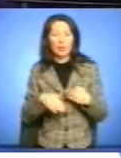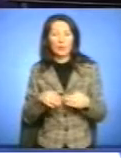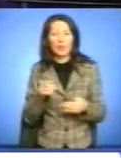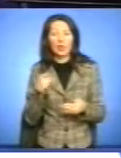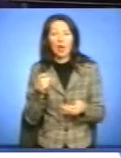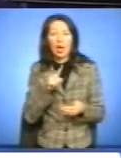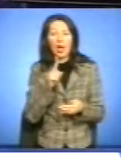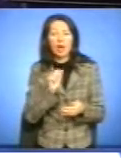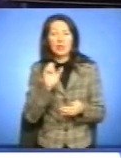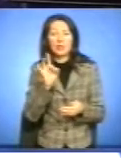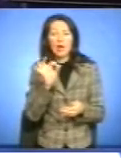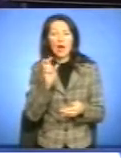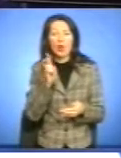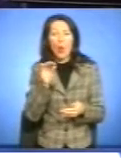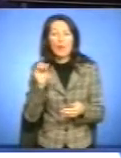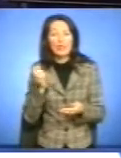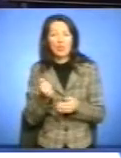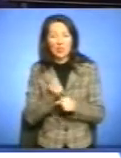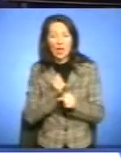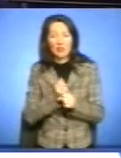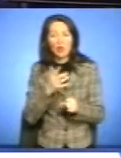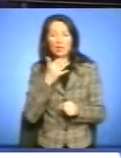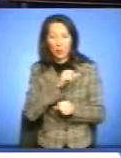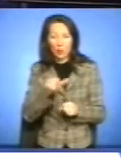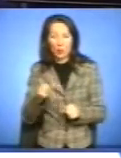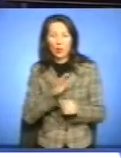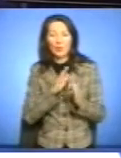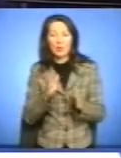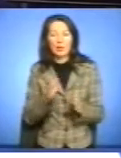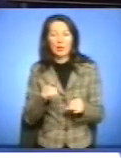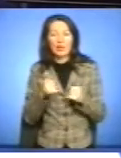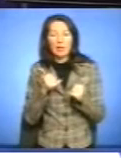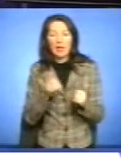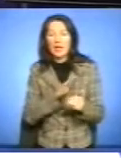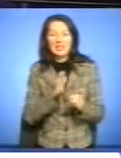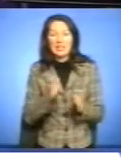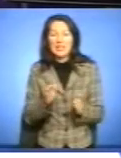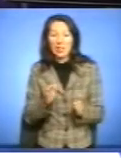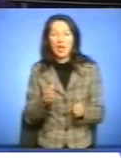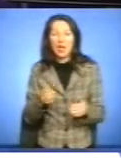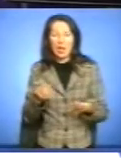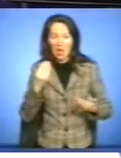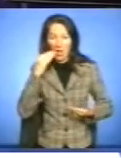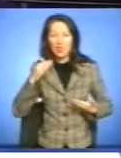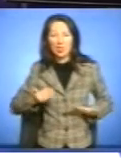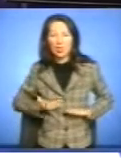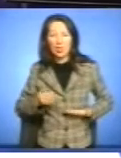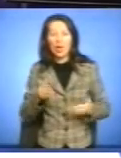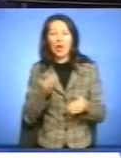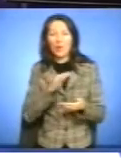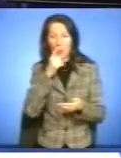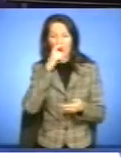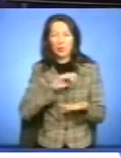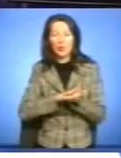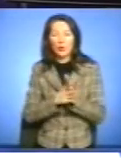Заробітчанство за кордоном спричиняє не лише бажання краще жити, а й несприятливу атмосферу у сім'ях. А низький рівень самооцінки і високий